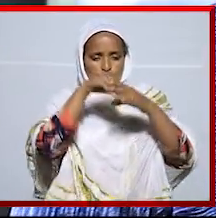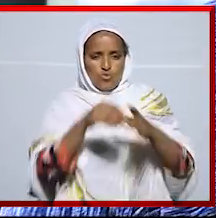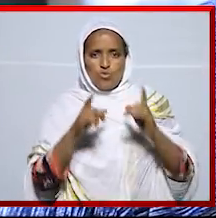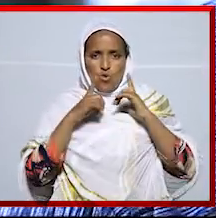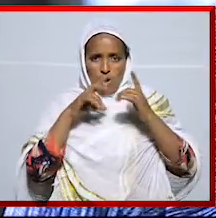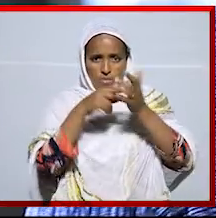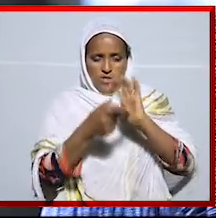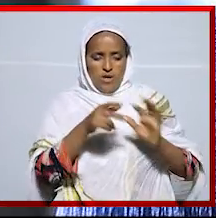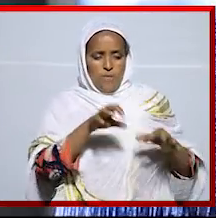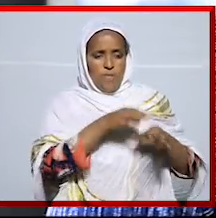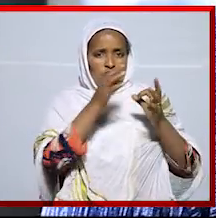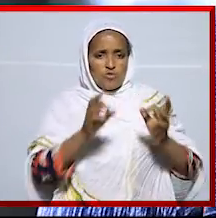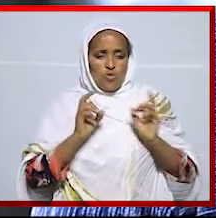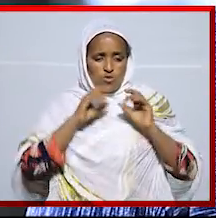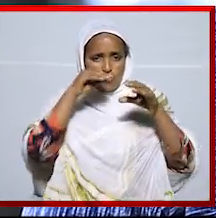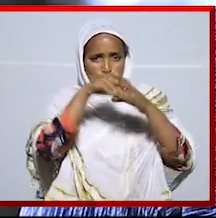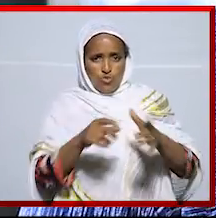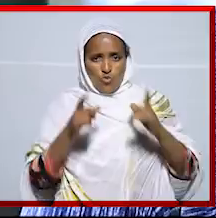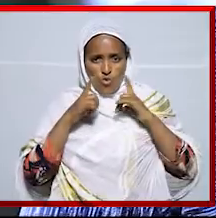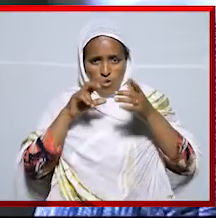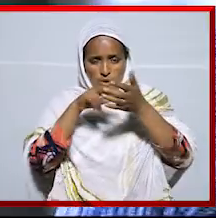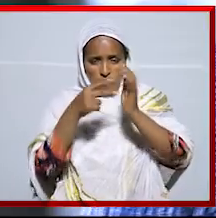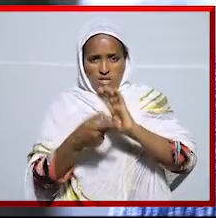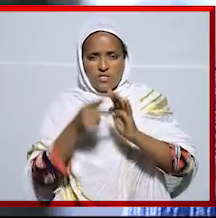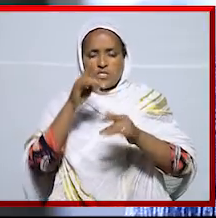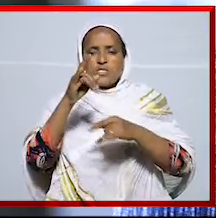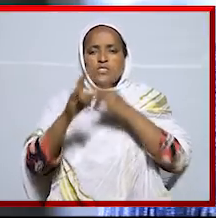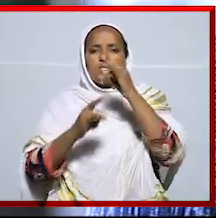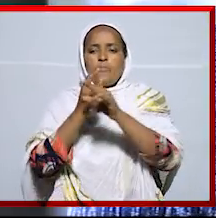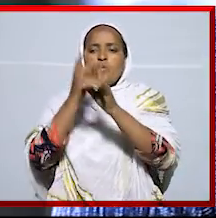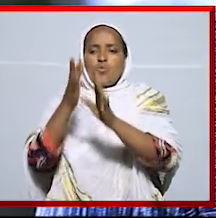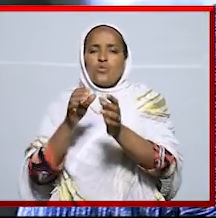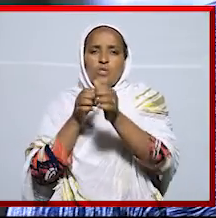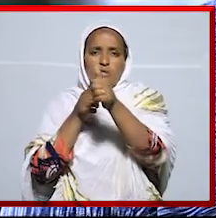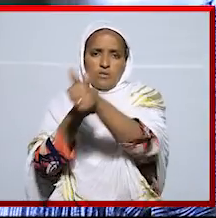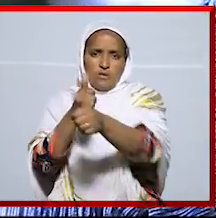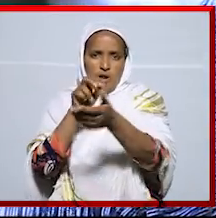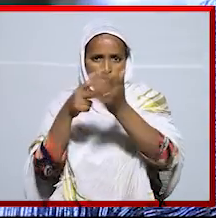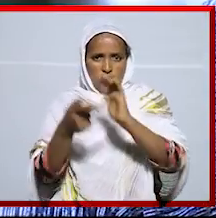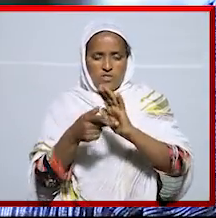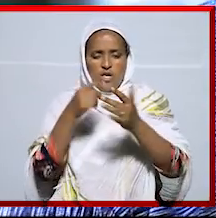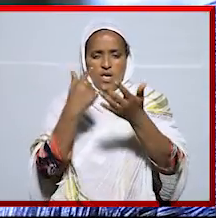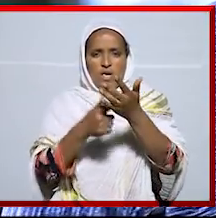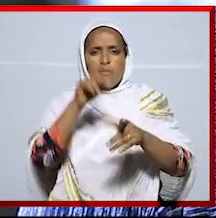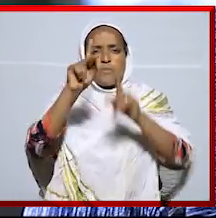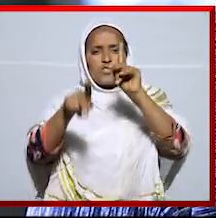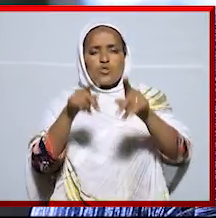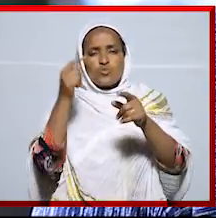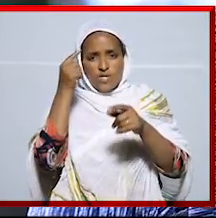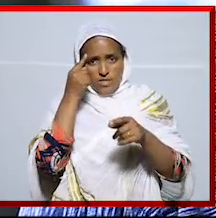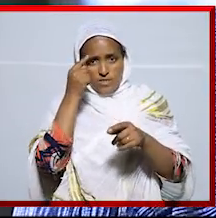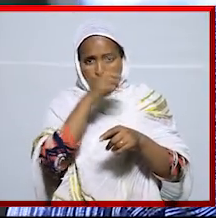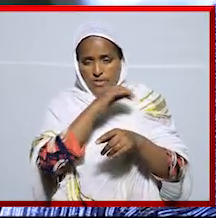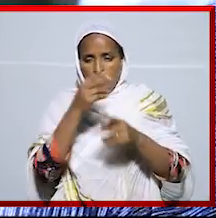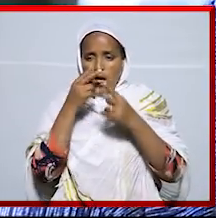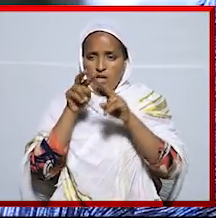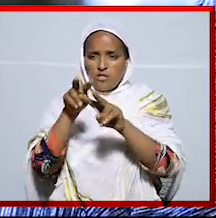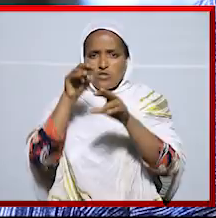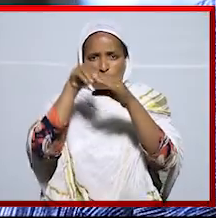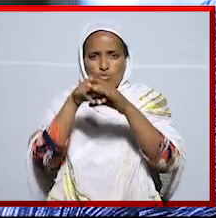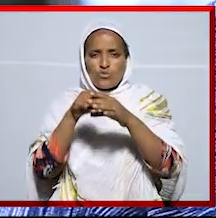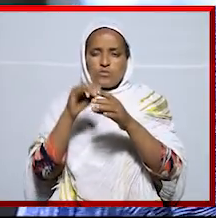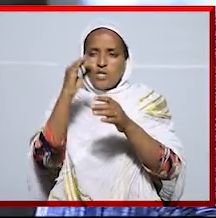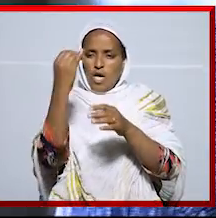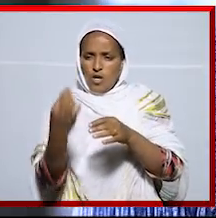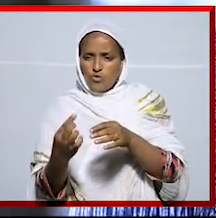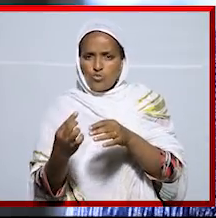ይኖራል ማለት ነው መንፈሳዊ ህይወት ውስጥ ኖረ ደግሞ ማለት ዘመናዊነቱን ይከተላል ማለት ነው ይሄ ማለት ነው በማህበረሰቡ አስተሳሰብና እይታ